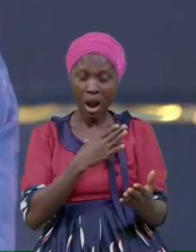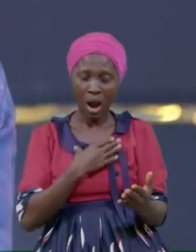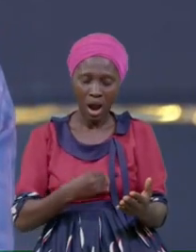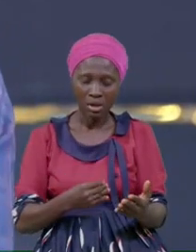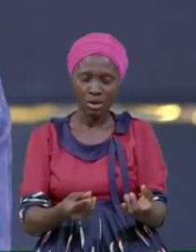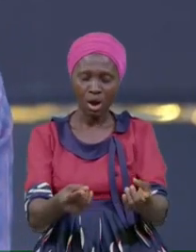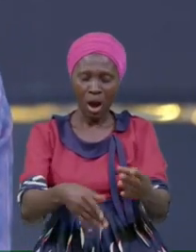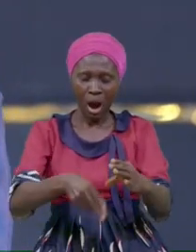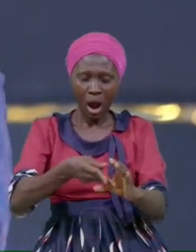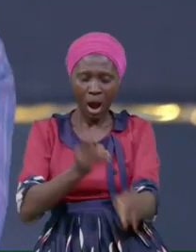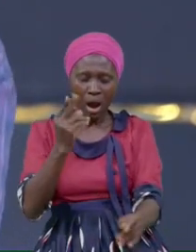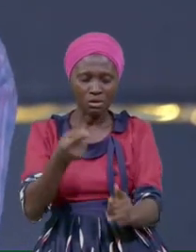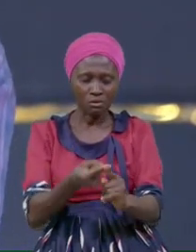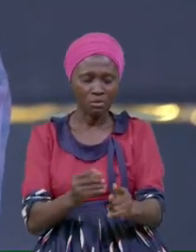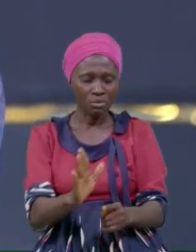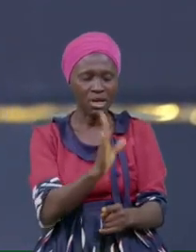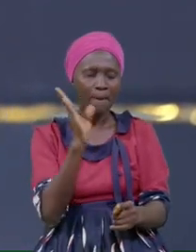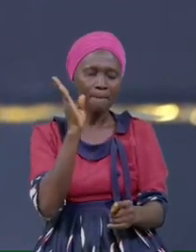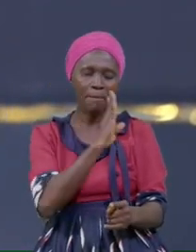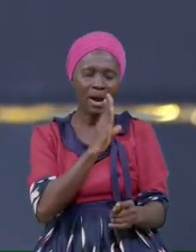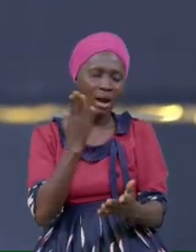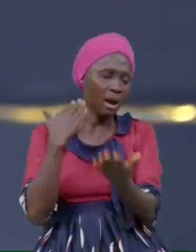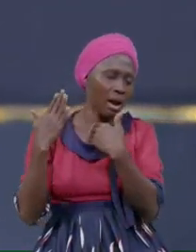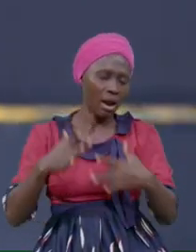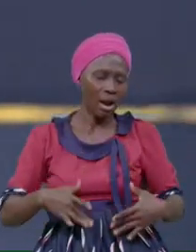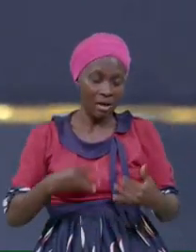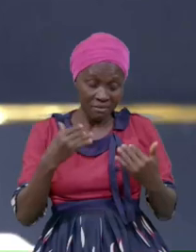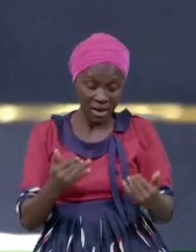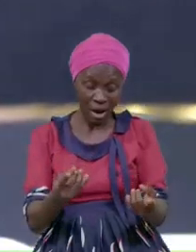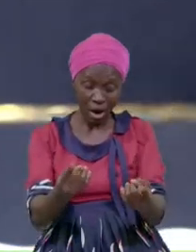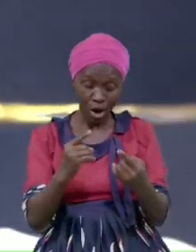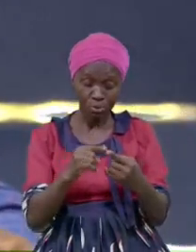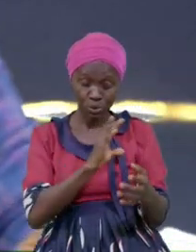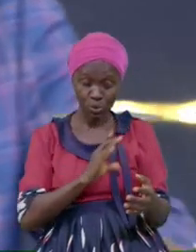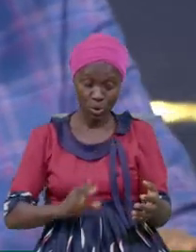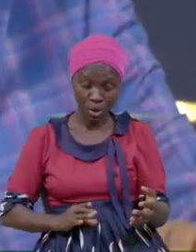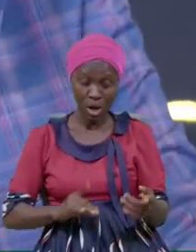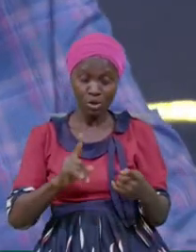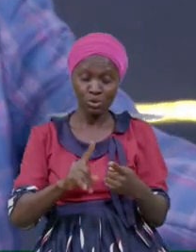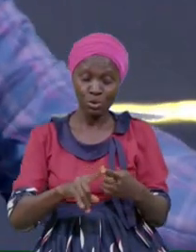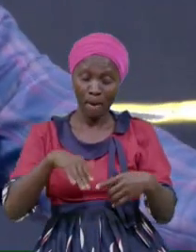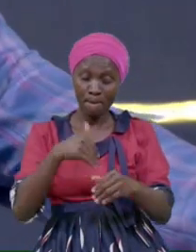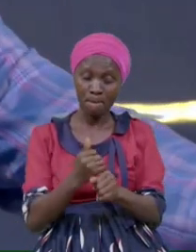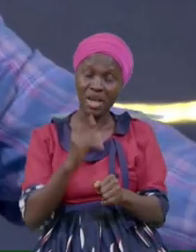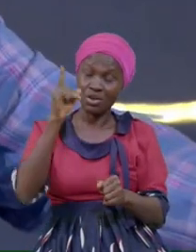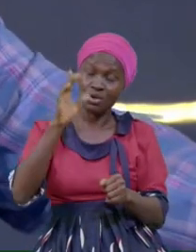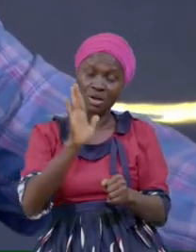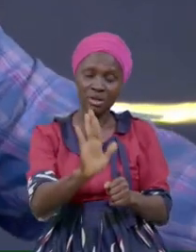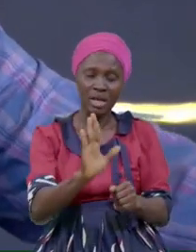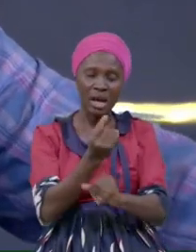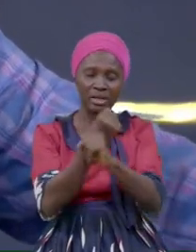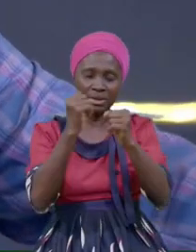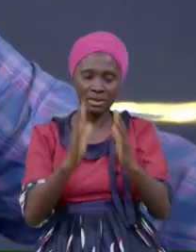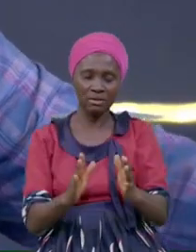Christ. Ils viennent à lui, le Sauveur, Seigneur, selon ta promesse, qui